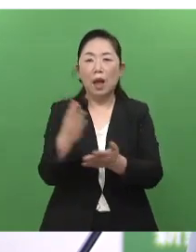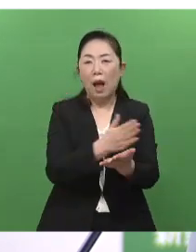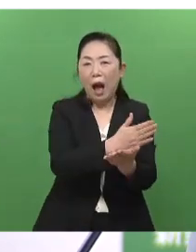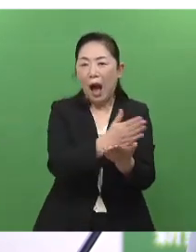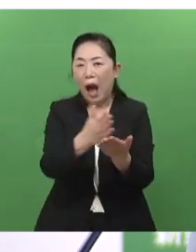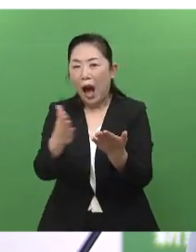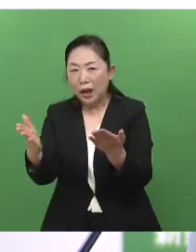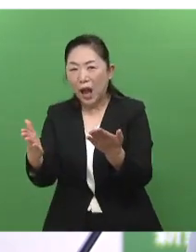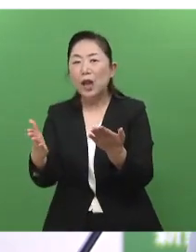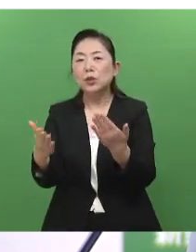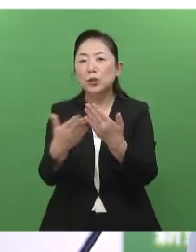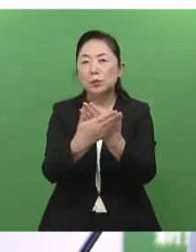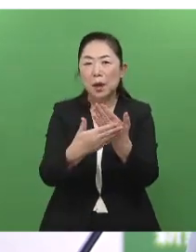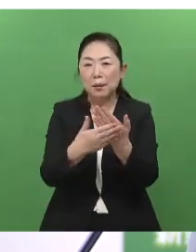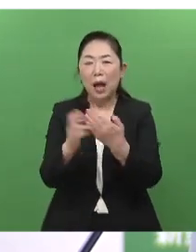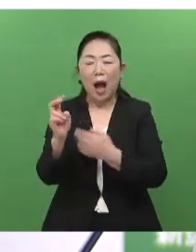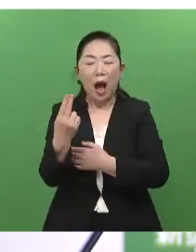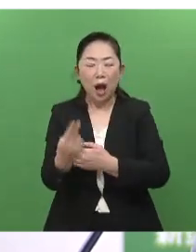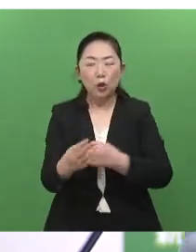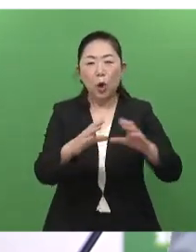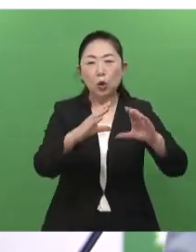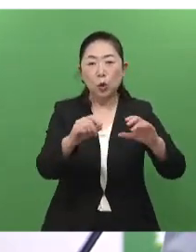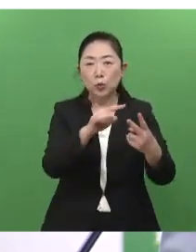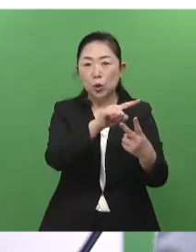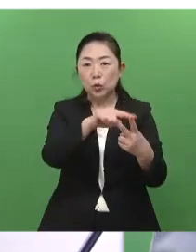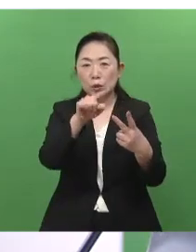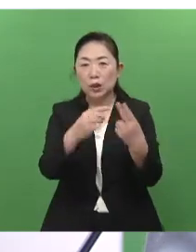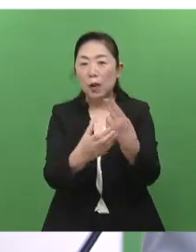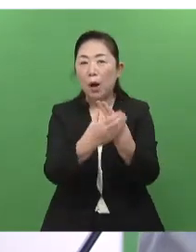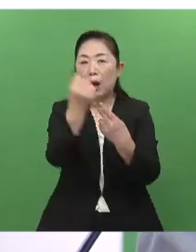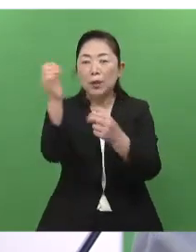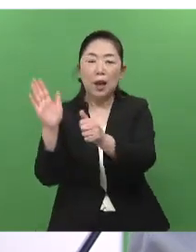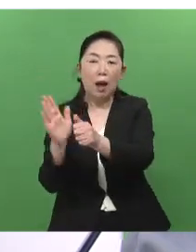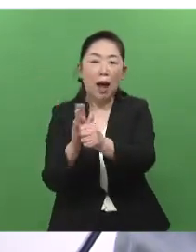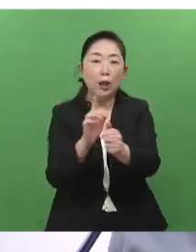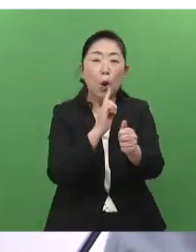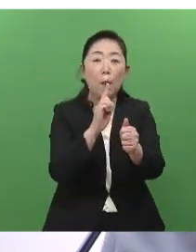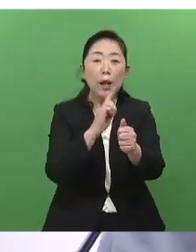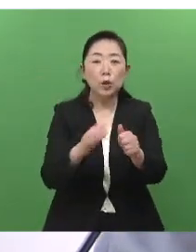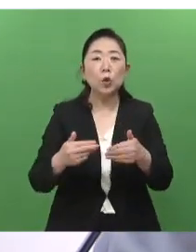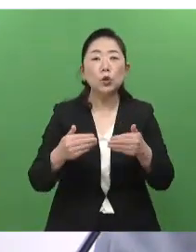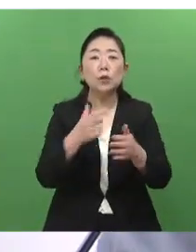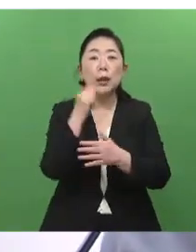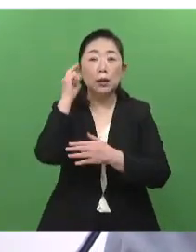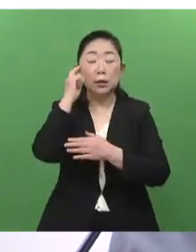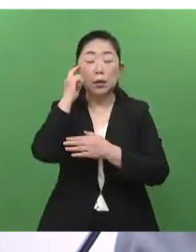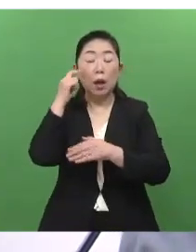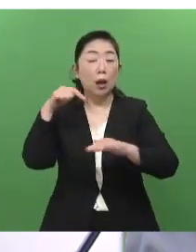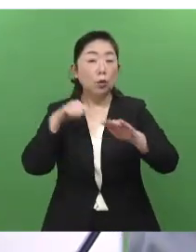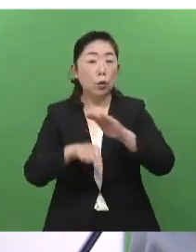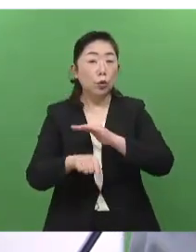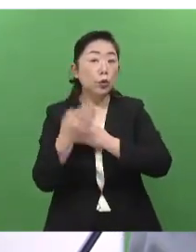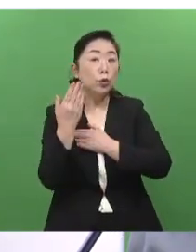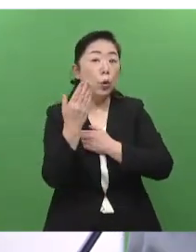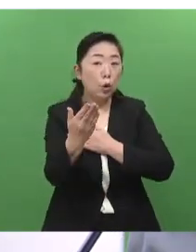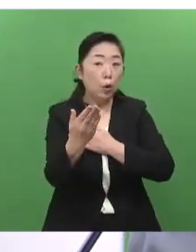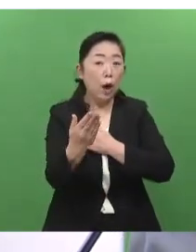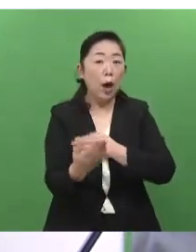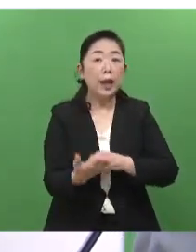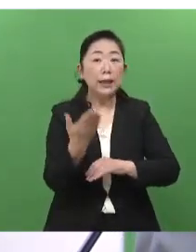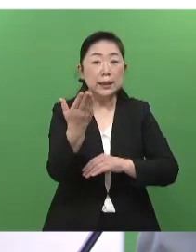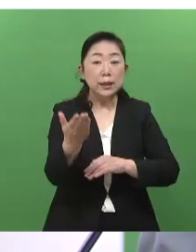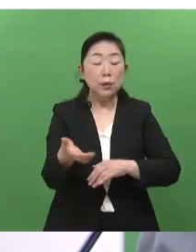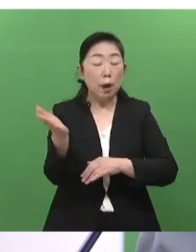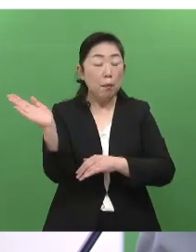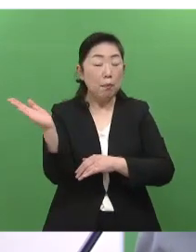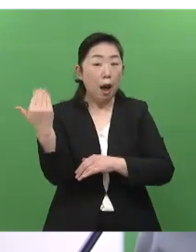あらゆる面でハード、ソフト、アドバイス、それらで進めていきたいと考えています。 ということは知事はもうテレワーク実践中ということでよ ろしいです